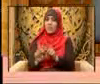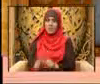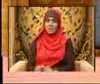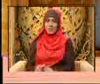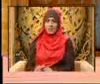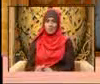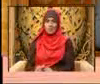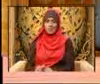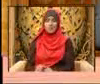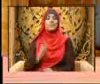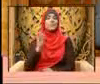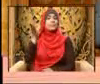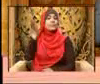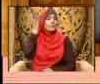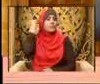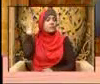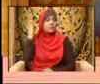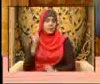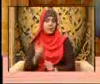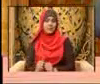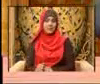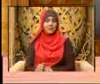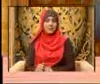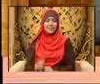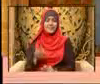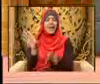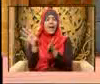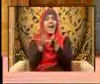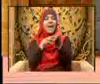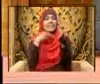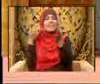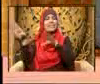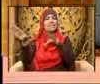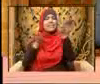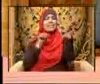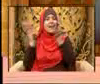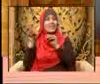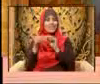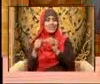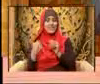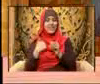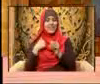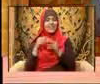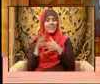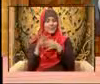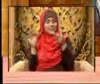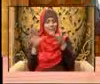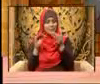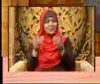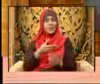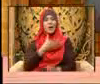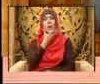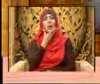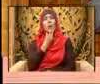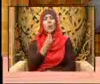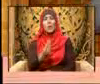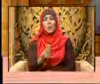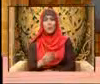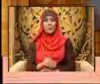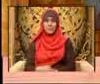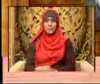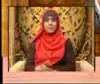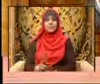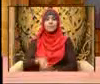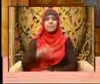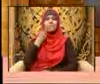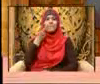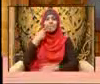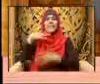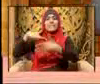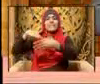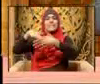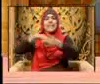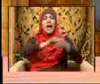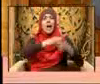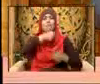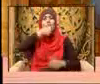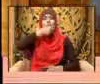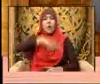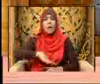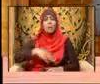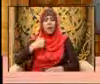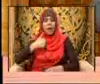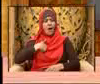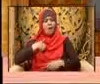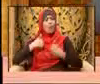المهاجرين والأنصار قصة عجيبة ورائعة. احنا نظن أن الأنصار لما عرضوا أمتعتهم ورزقهم